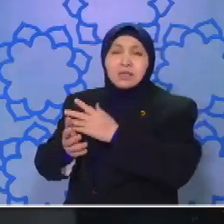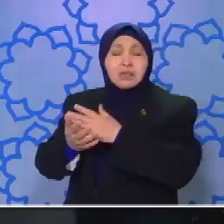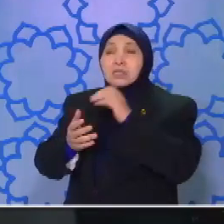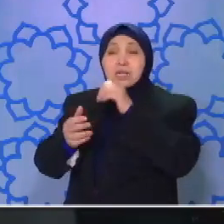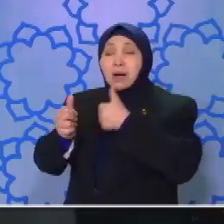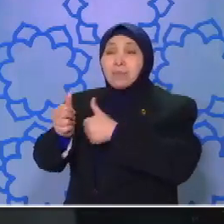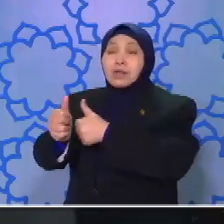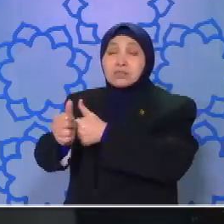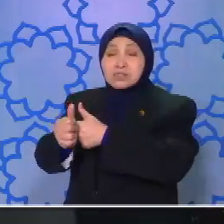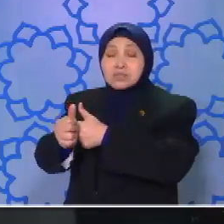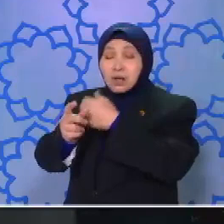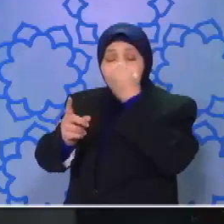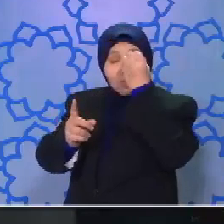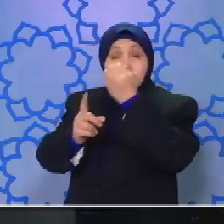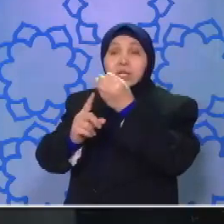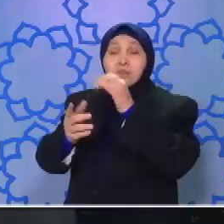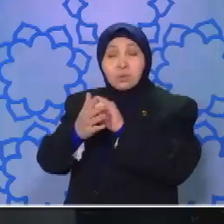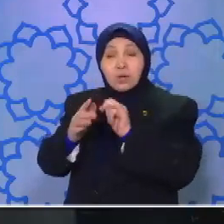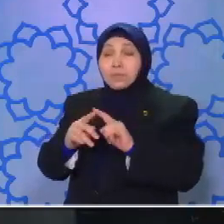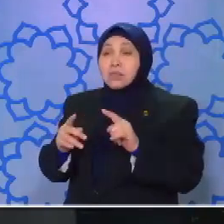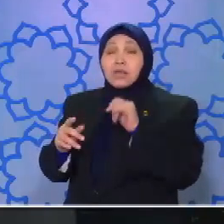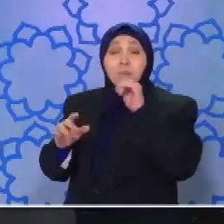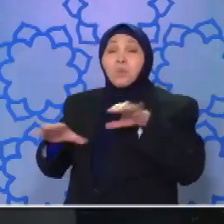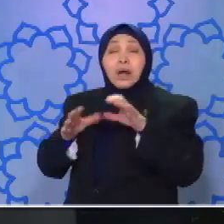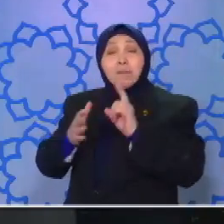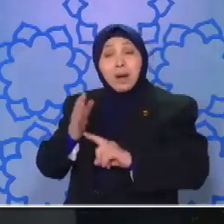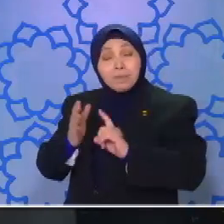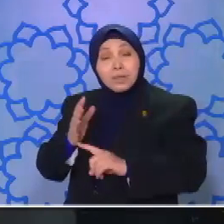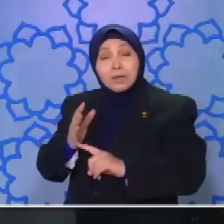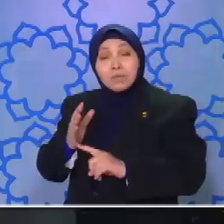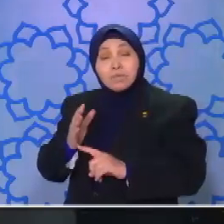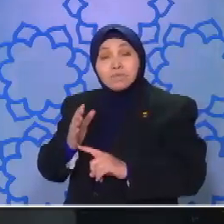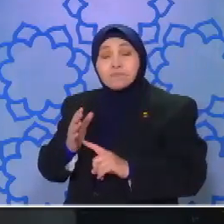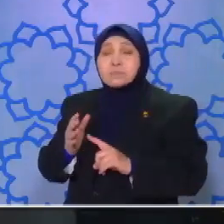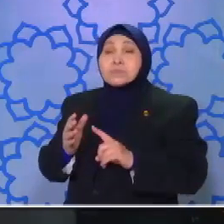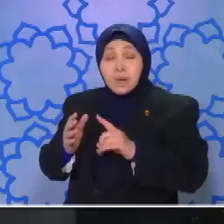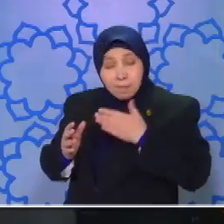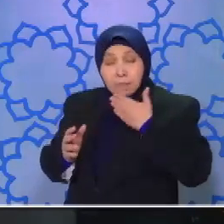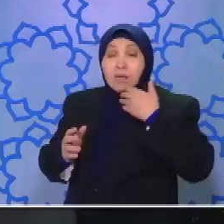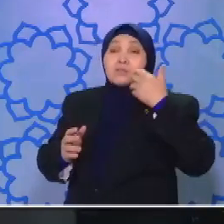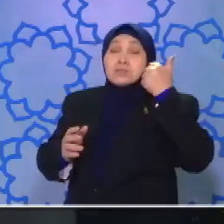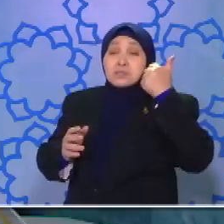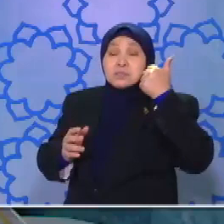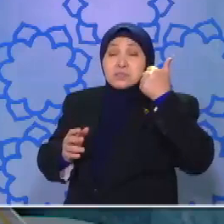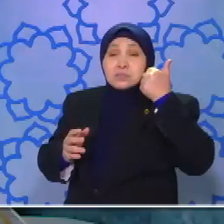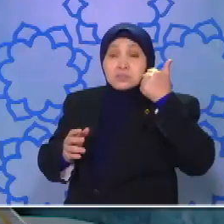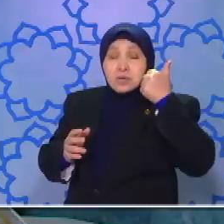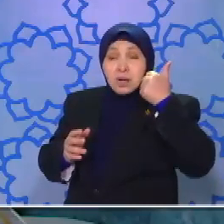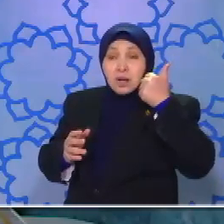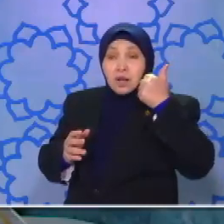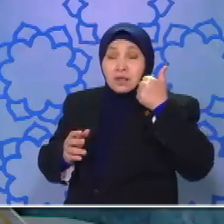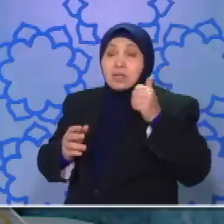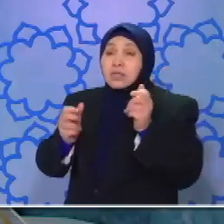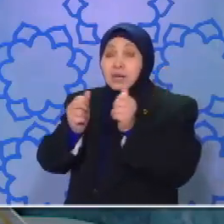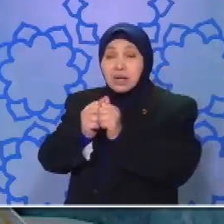mengejar ilmu begitu, kan, nak cari ilmu tapi tak buat apa-apa. Yeah. Tapi menarik, ada satu Syekh Mutawalli Syarawi